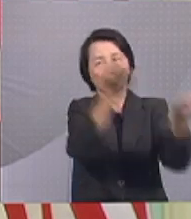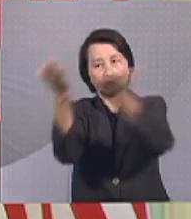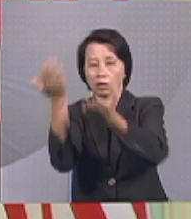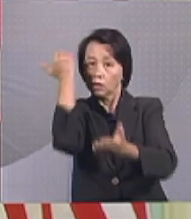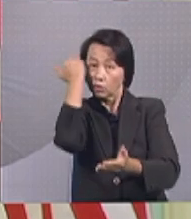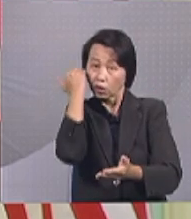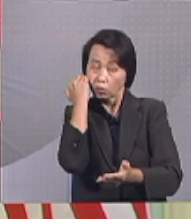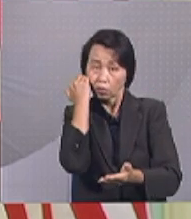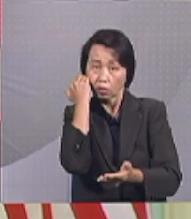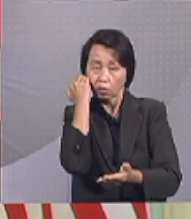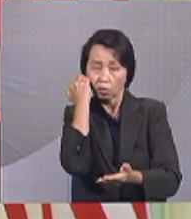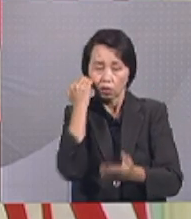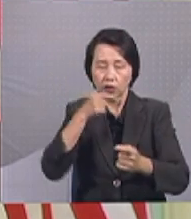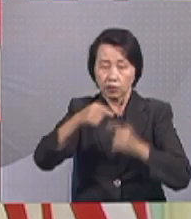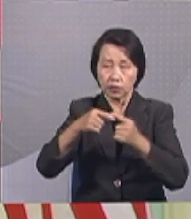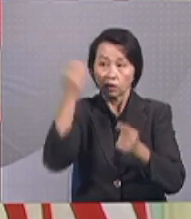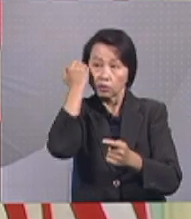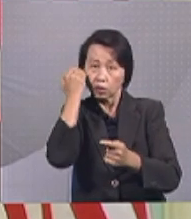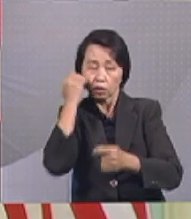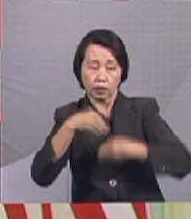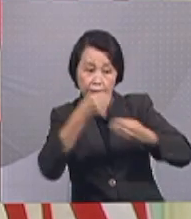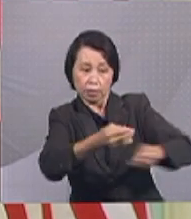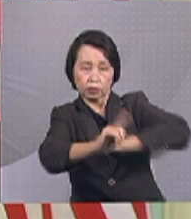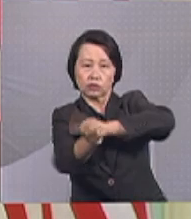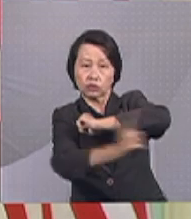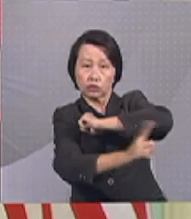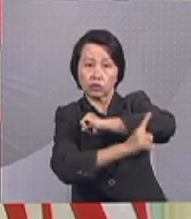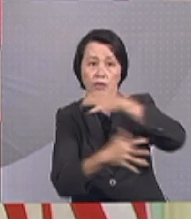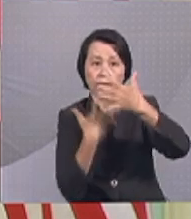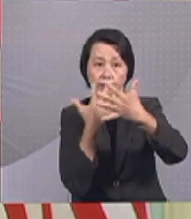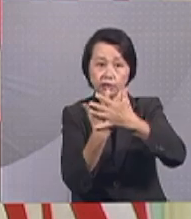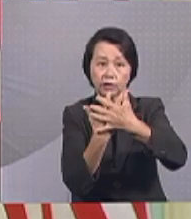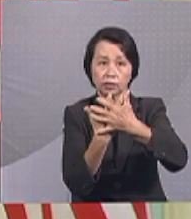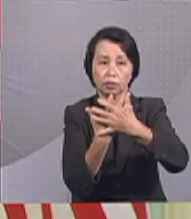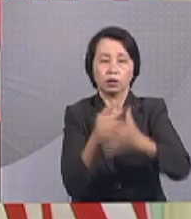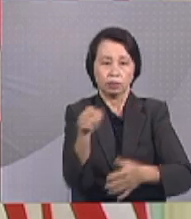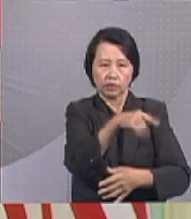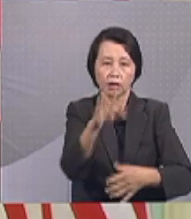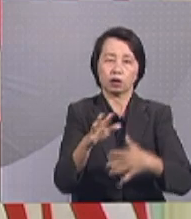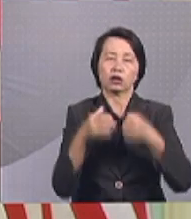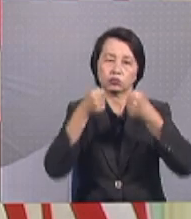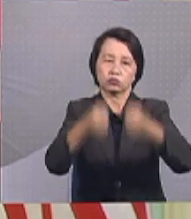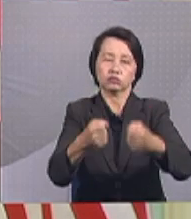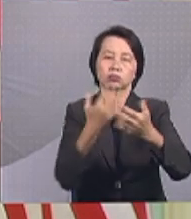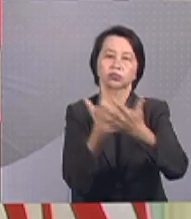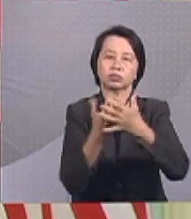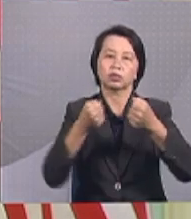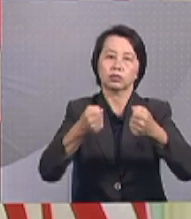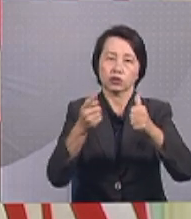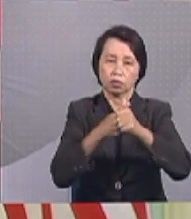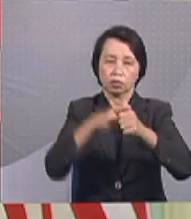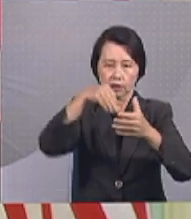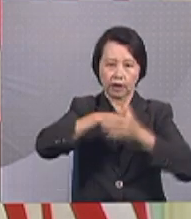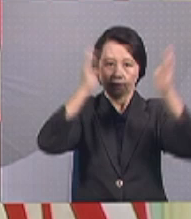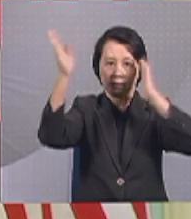mahkamah. Apabila mahkamah menjatuhkan hukuman penjara sebagai contoh, mereka akan dipenjarakan dulu di negara